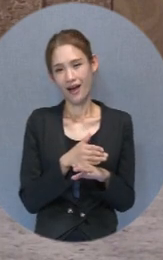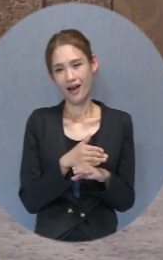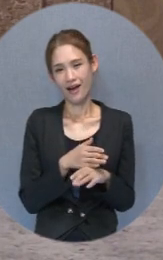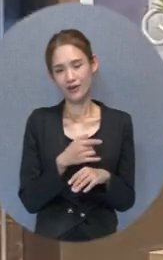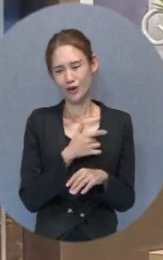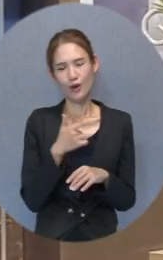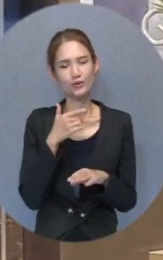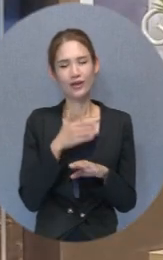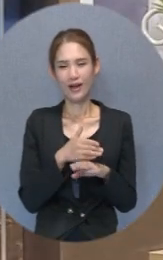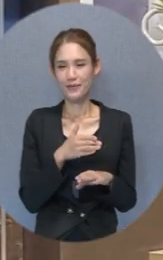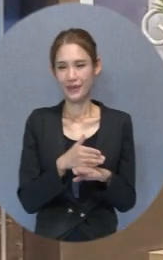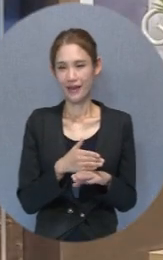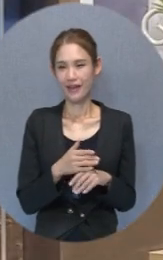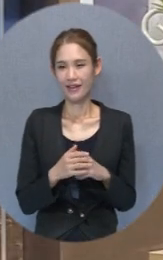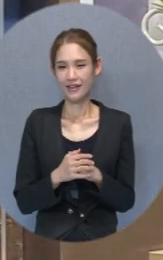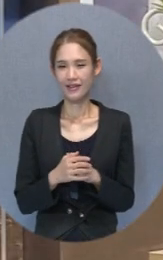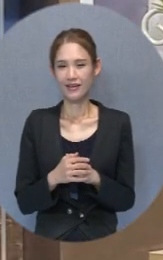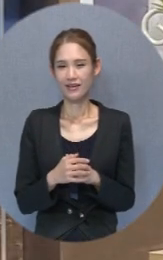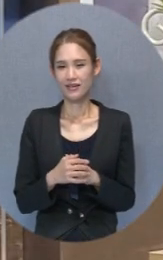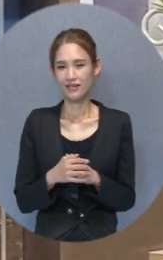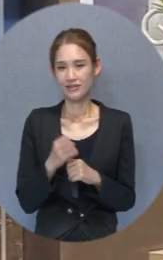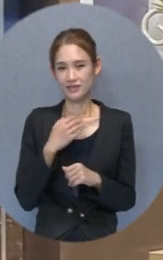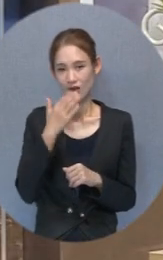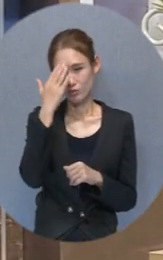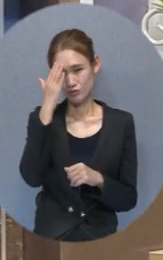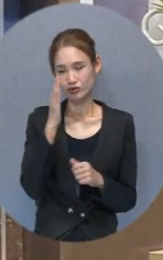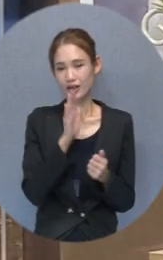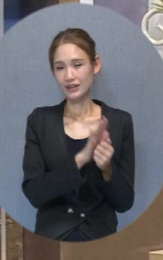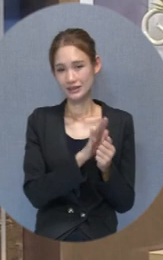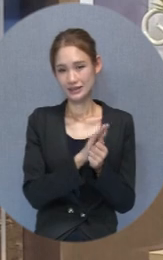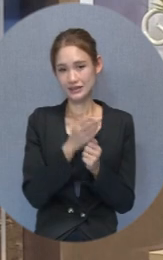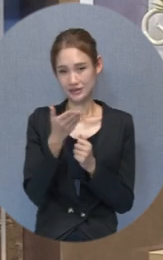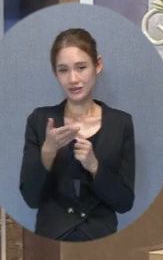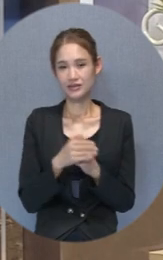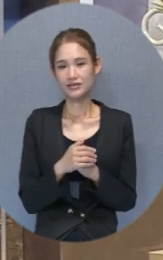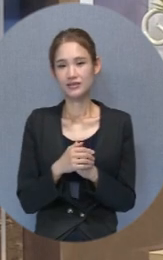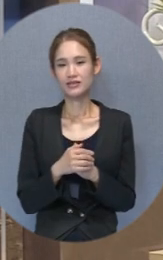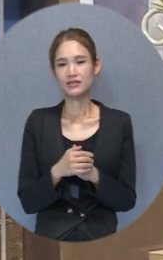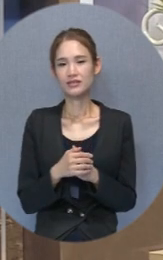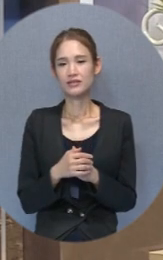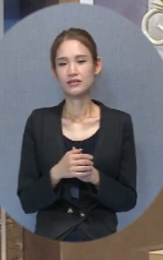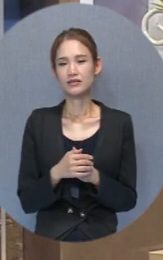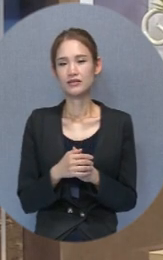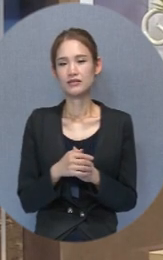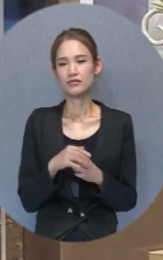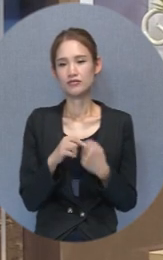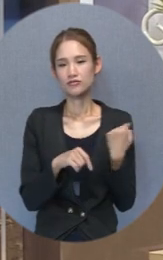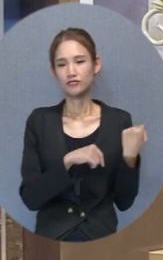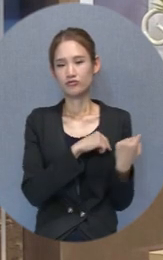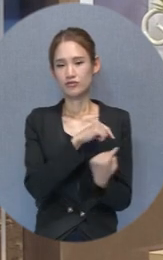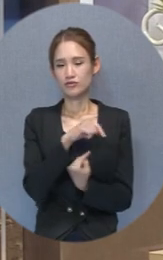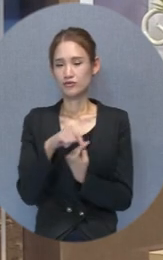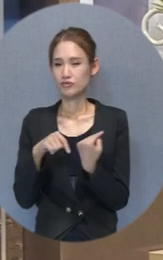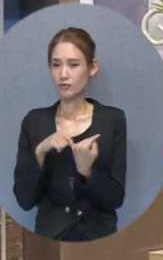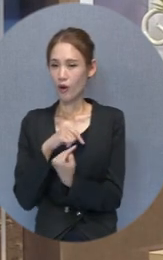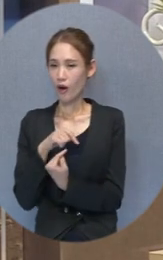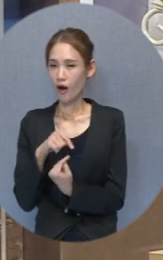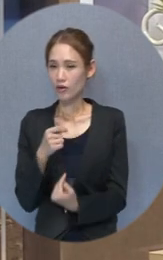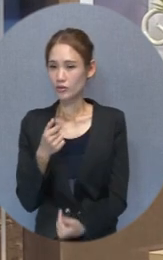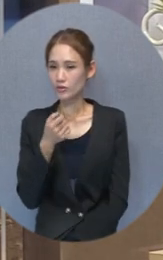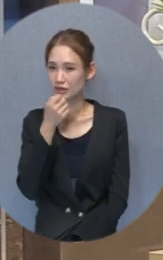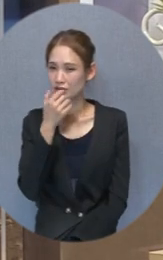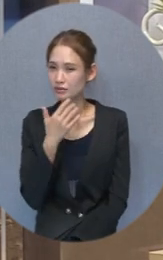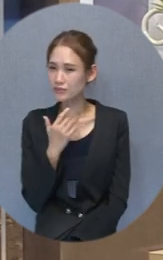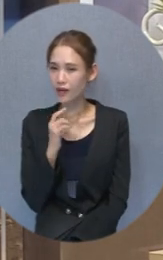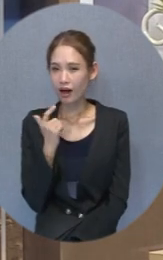없는데 네. 사실 이게 무상으로 좀 지급이 되는 거잖아요. 네. 그렇다 보니까 사실 운영을 하시기에 네.